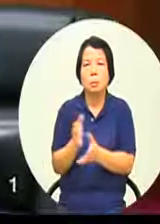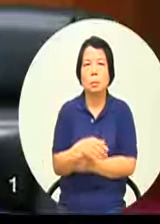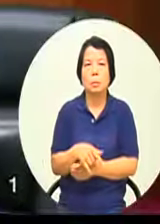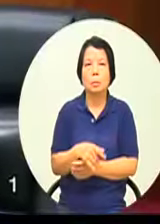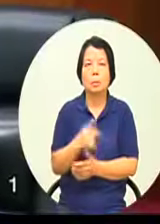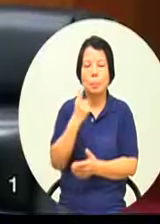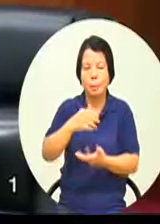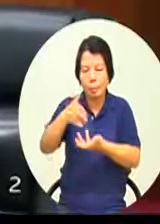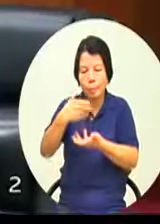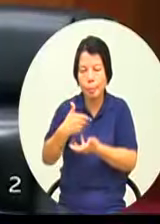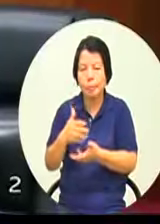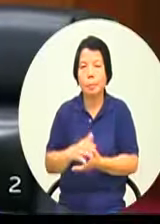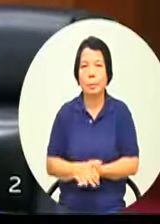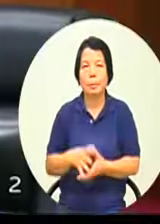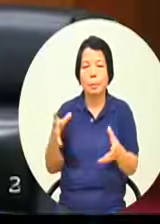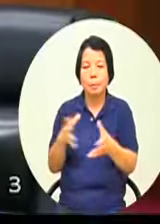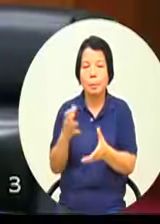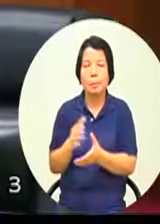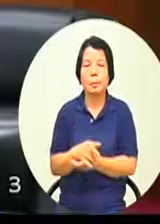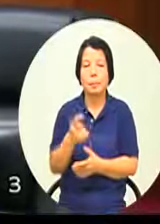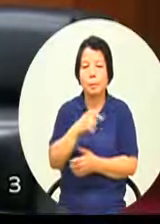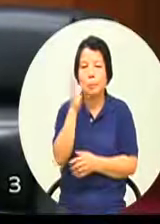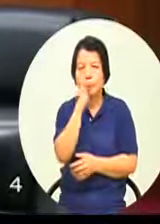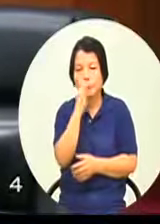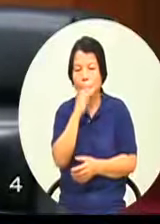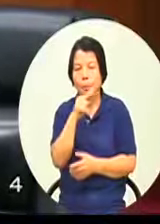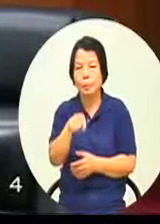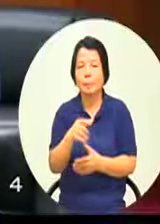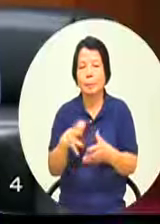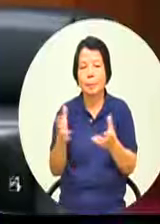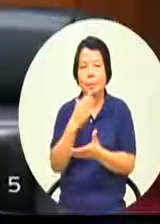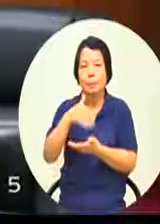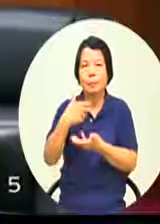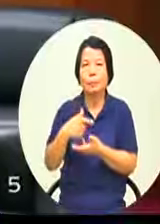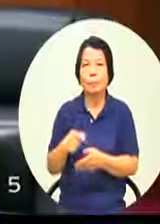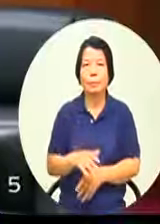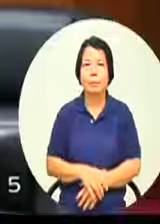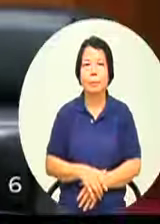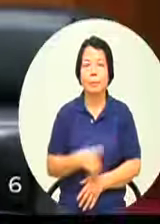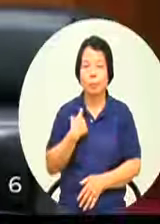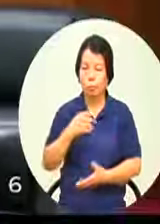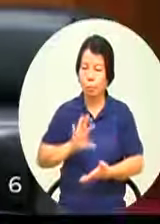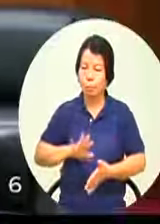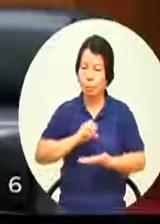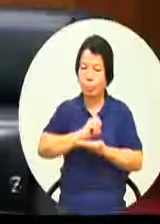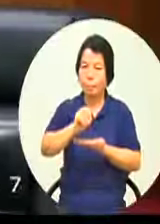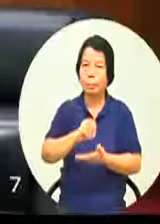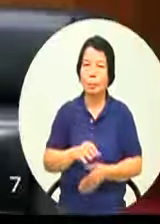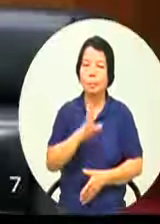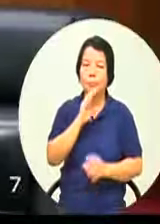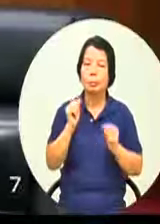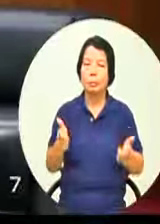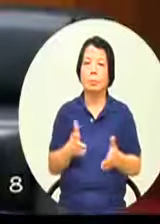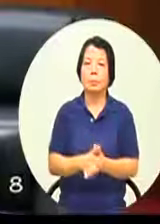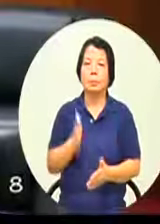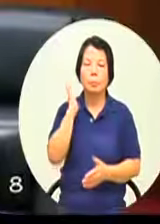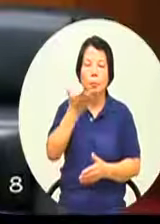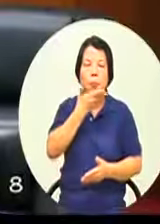蝇吃饭，一起跟这个味道吃饭哈。所以我这边要提的就是说，是不是我们水利